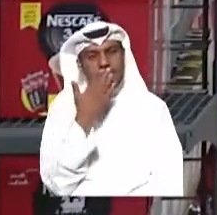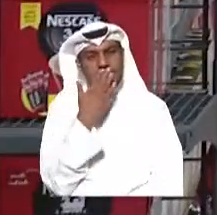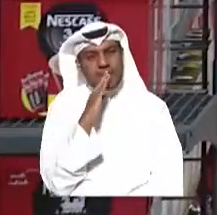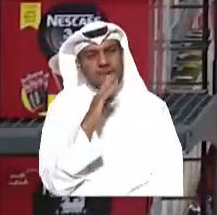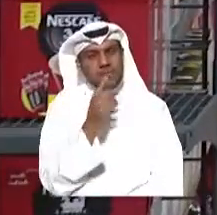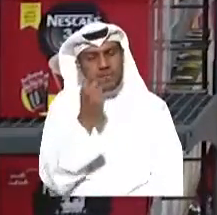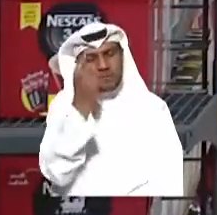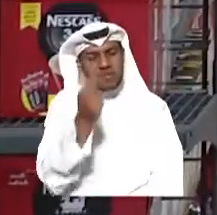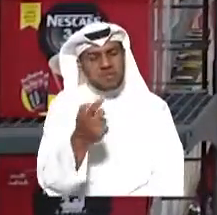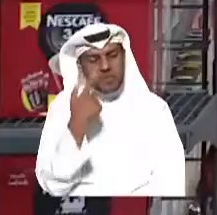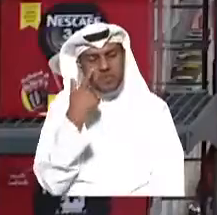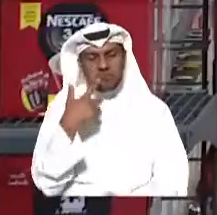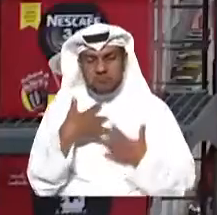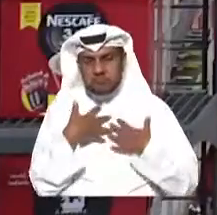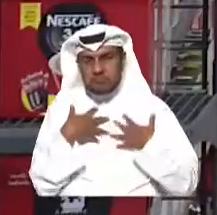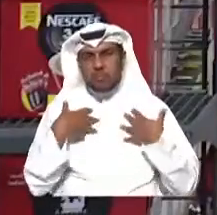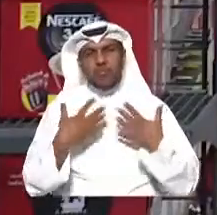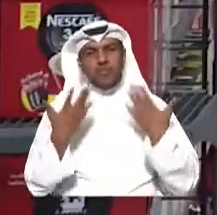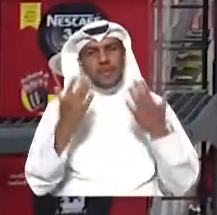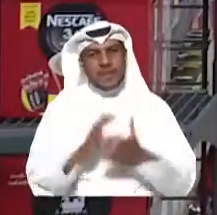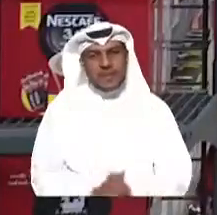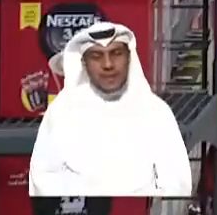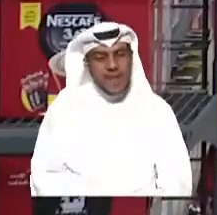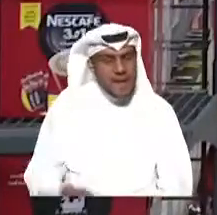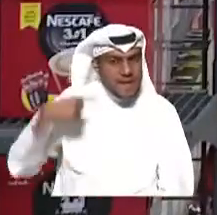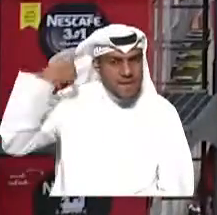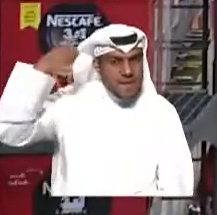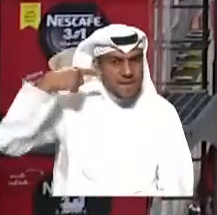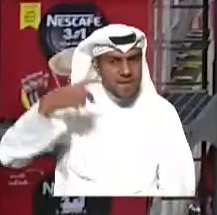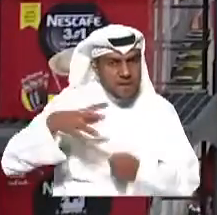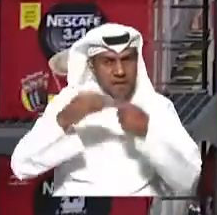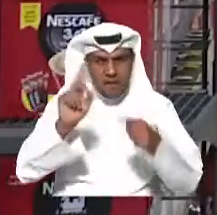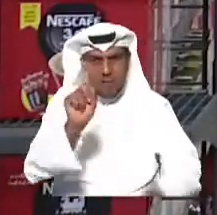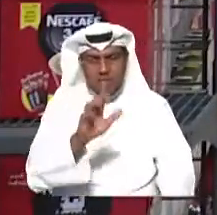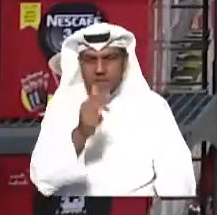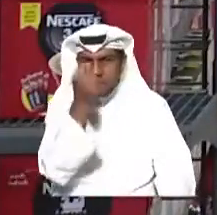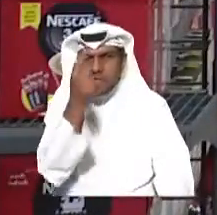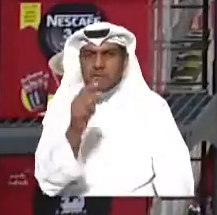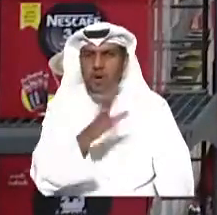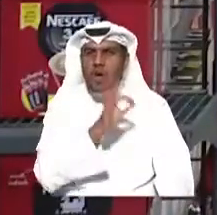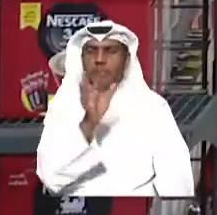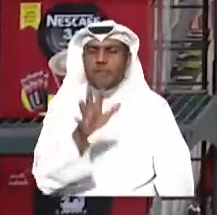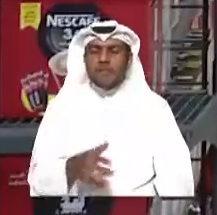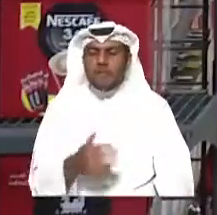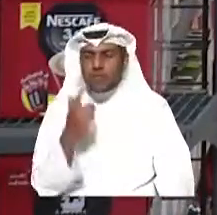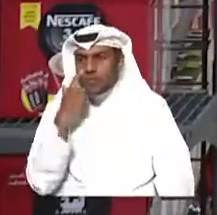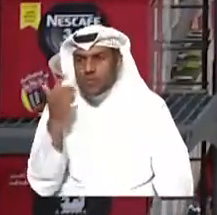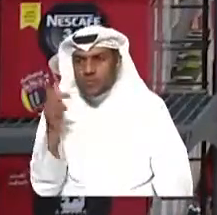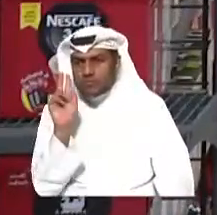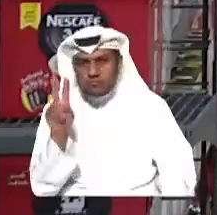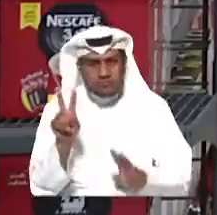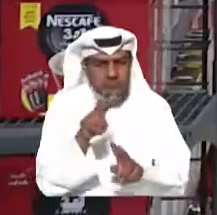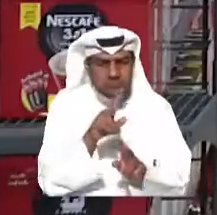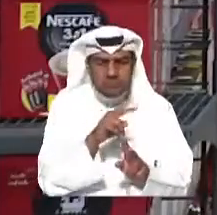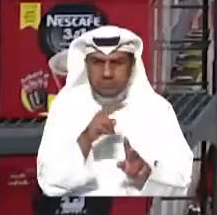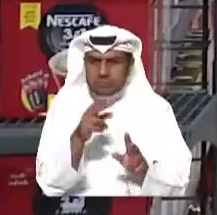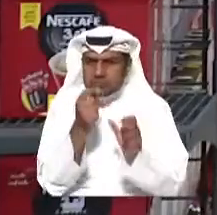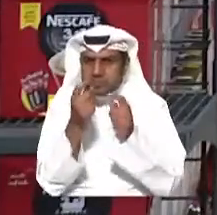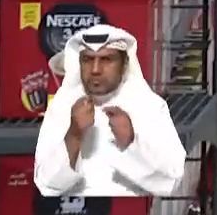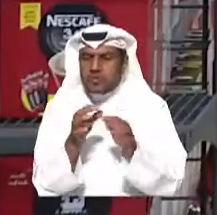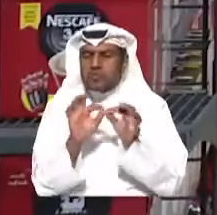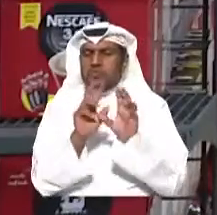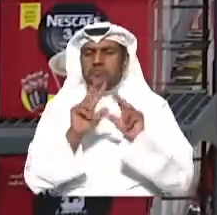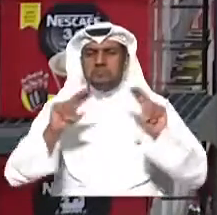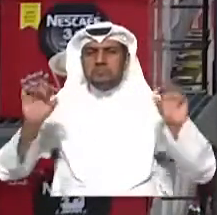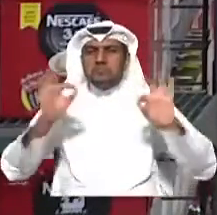جدا مطمئن، لا يوجد هنالك نقص بسلع أساسية من الجمعيات